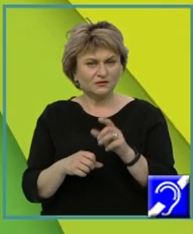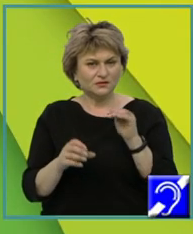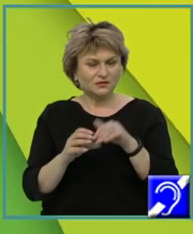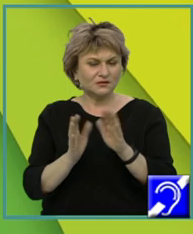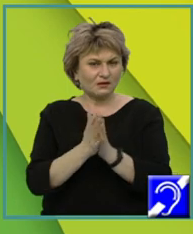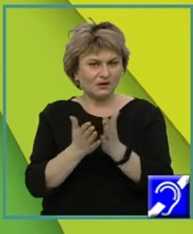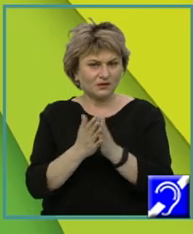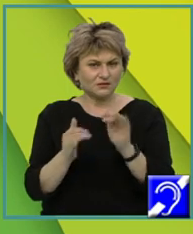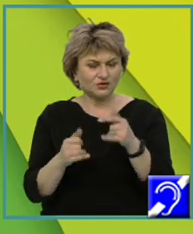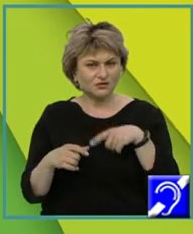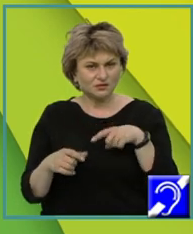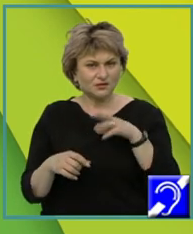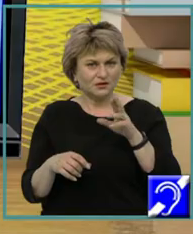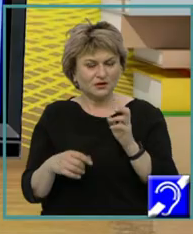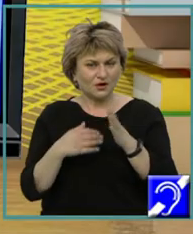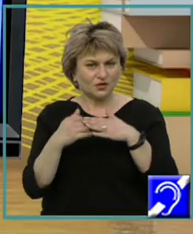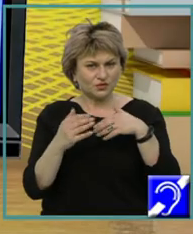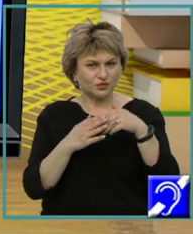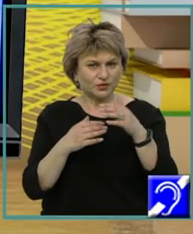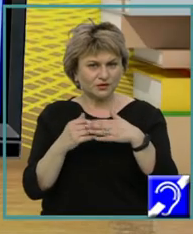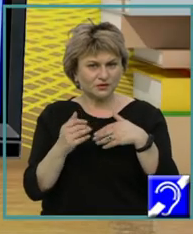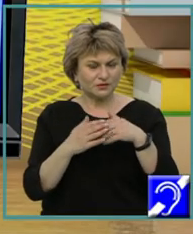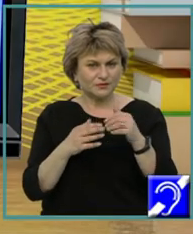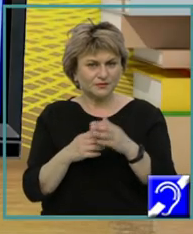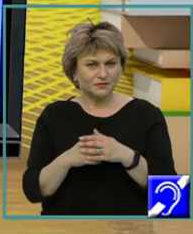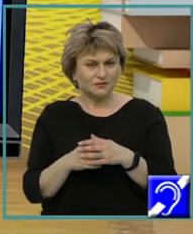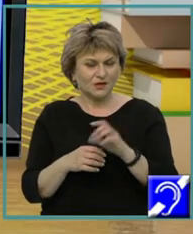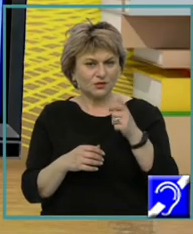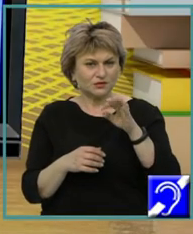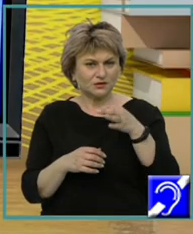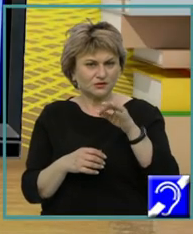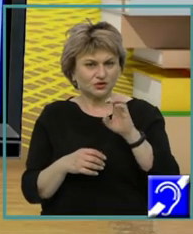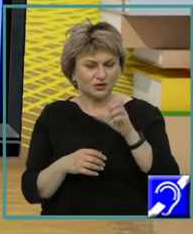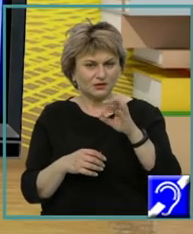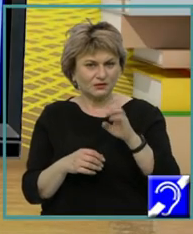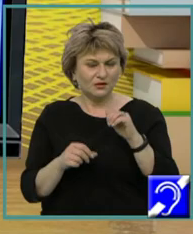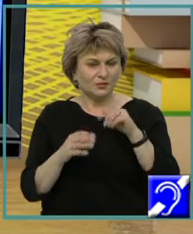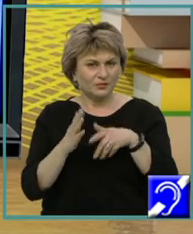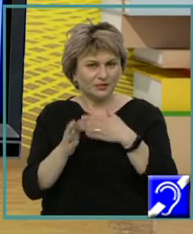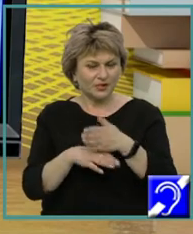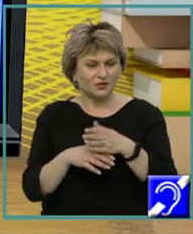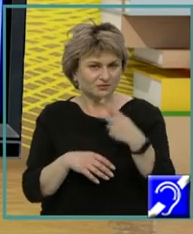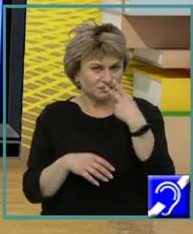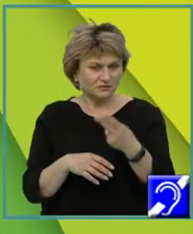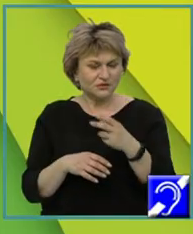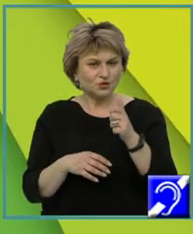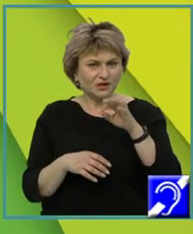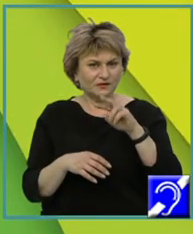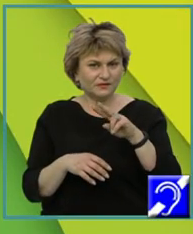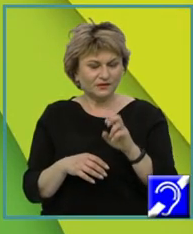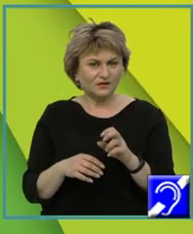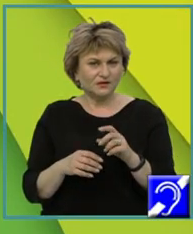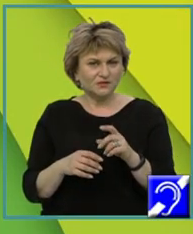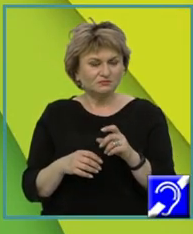Roman ci este reconstruit prin autenticitate prin perspectivă narativă subiectivă prin